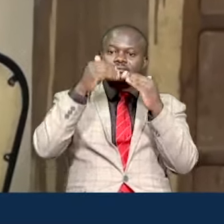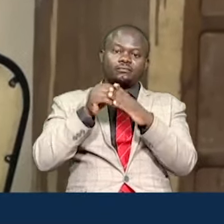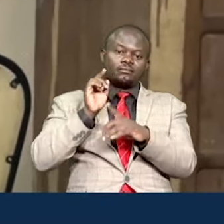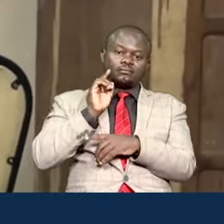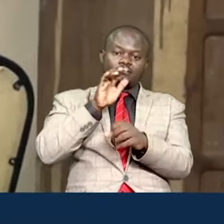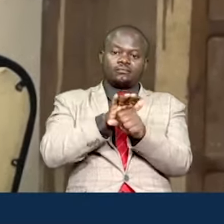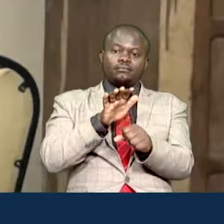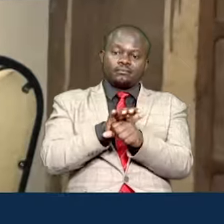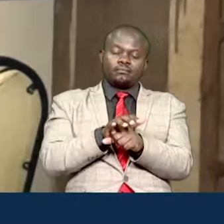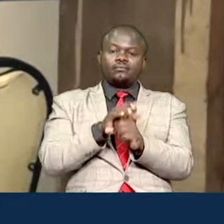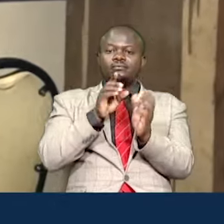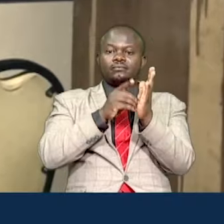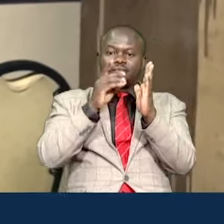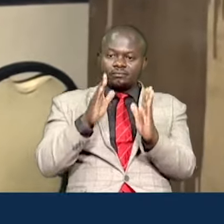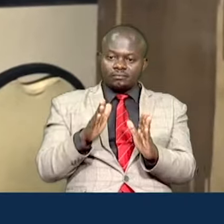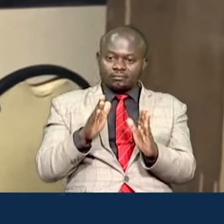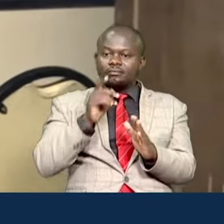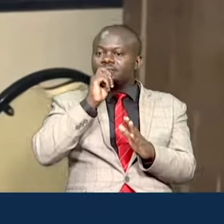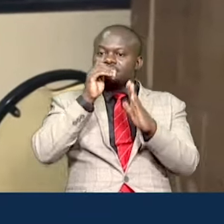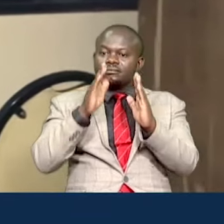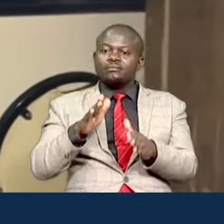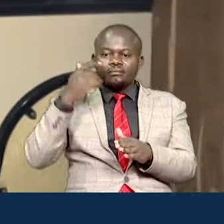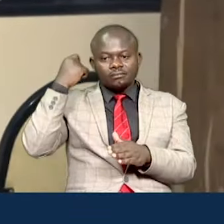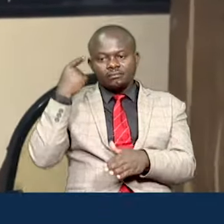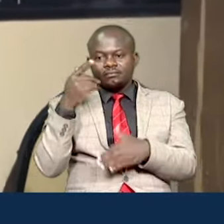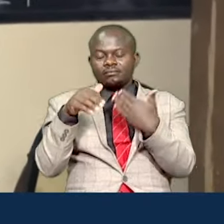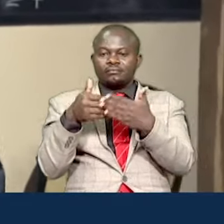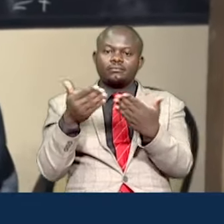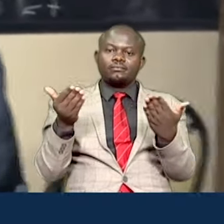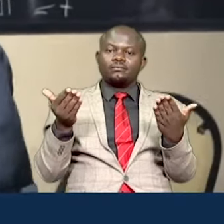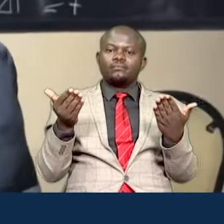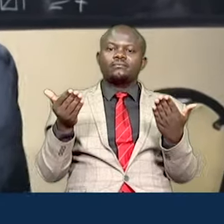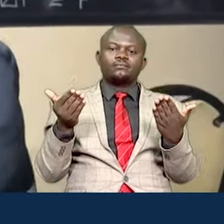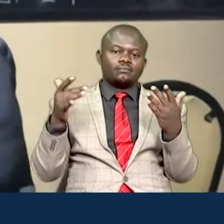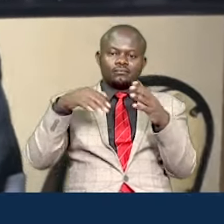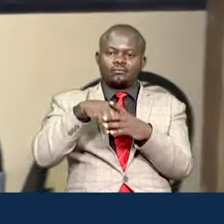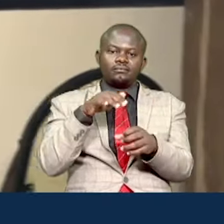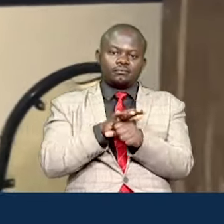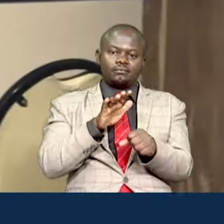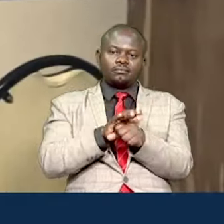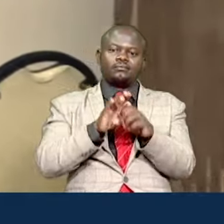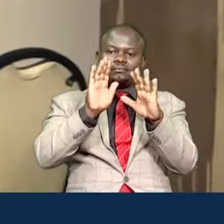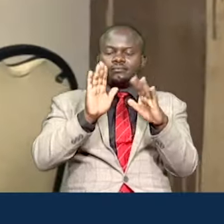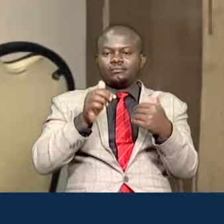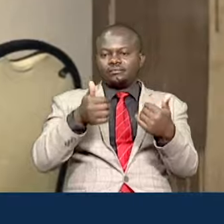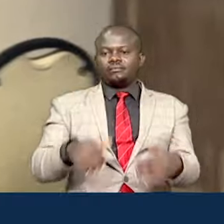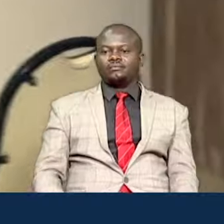hano n'abaganga n'abanyamakuru, nyine birumvikana bitabiriye cyane, ubwitabire bwari bwiza